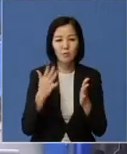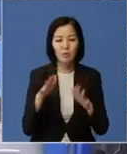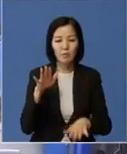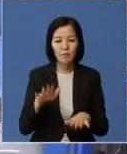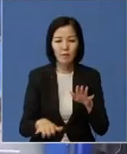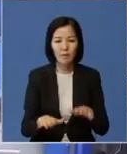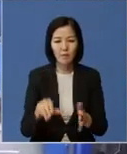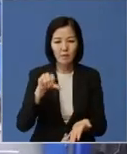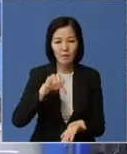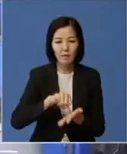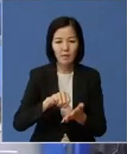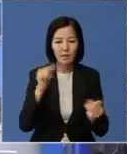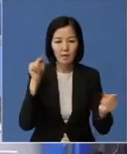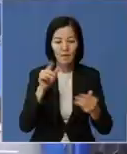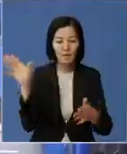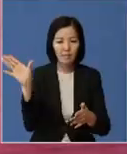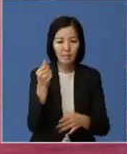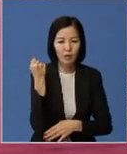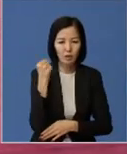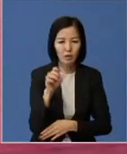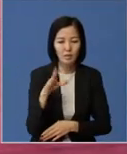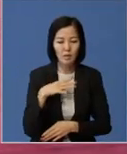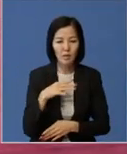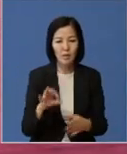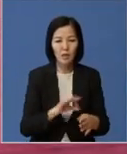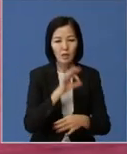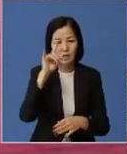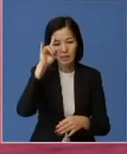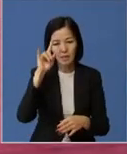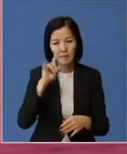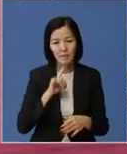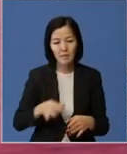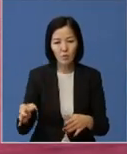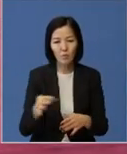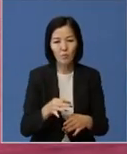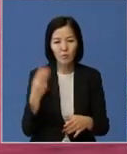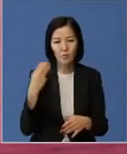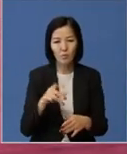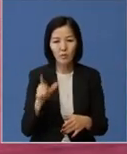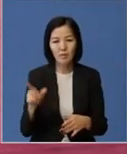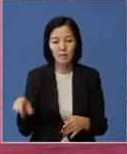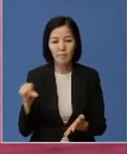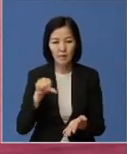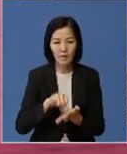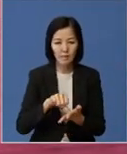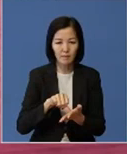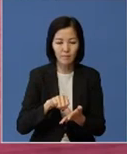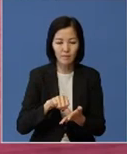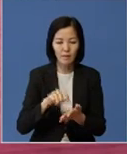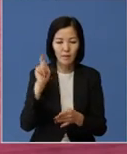дәрежесінде бақсынып, қарсыластарын уақытынан бұрын жеңді. Шығыс Қазақстан облысынан 30 адамға жуық адам